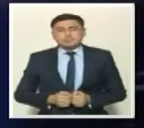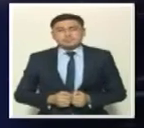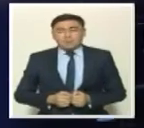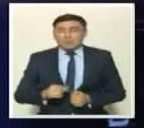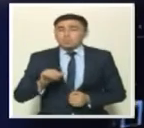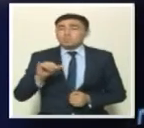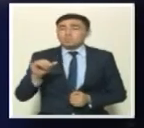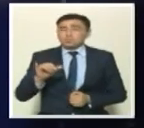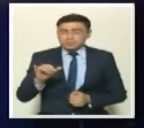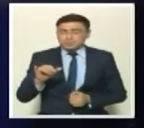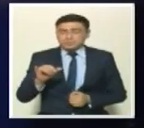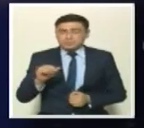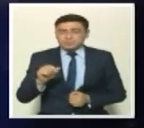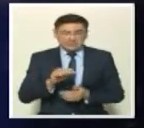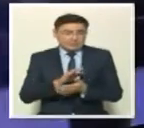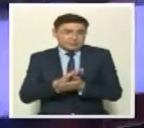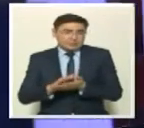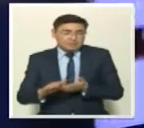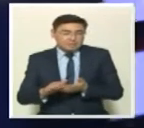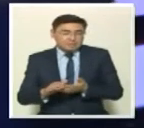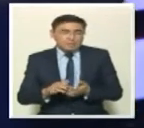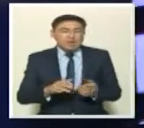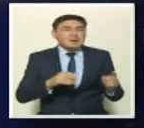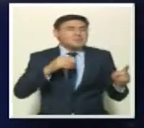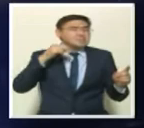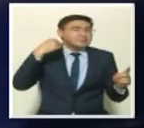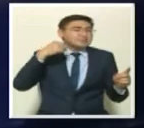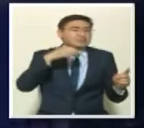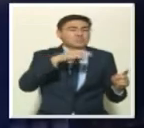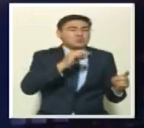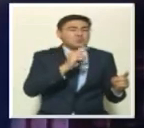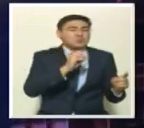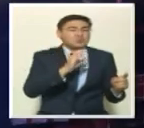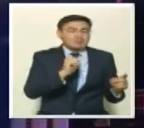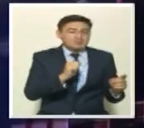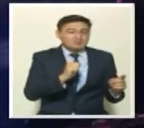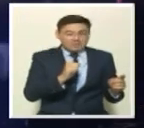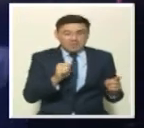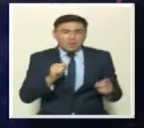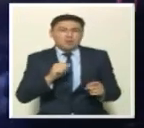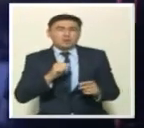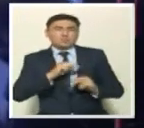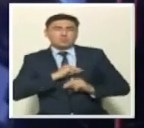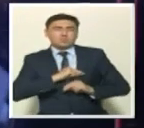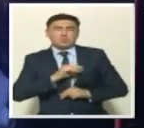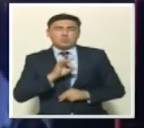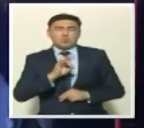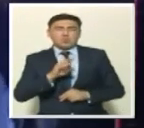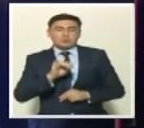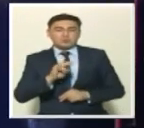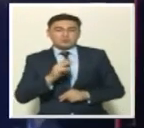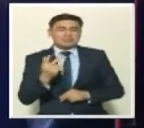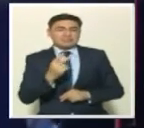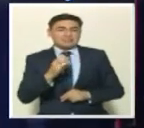жанаозенский слесарь получил из рук президента Касым жилмарта токаева орден Трудовой славы третьей степени в ходе